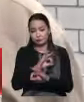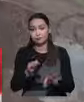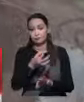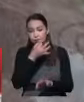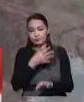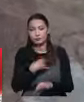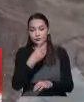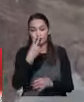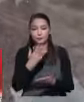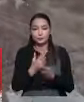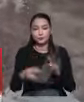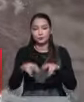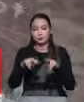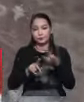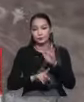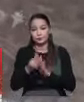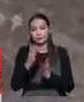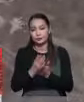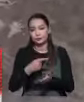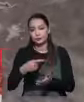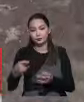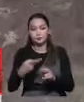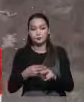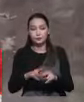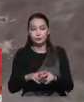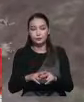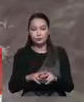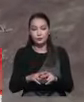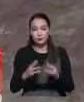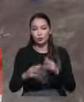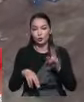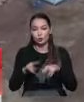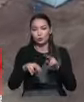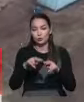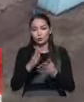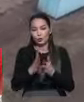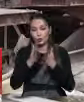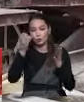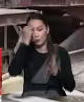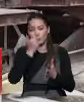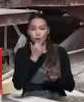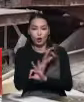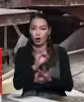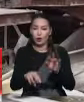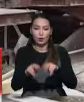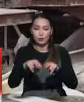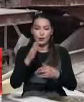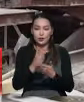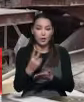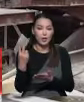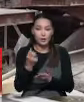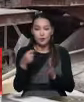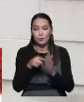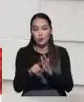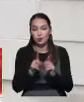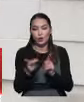тойып. Кімнің басына келмейтін нәрсе су деген тілсі жау ғой. Үй салынып жатыр, жігіттерге рахмет, жақсы салып жатыр. Құрылысшылар 2 аптаның ішінде 2